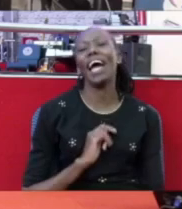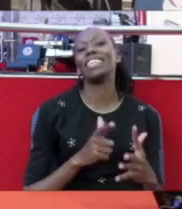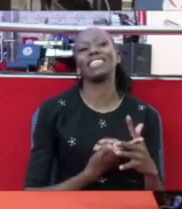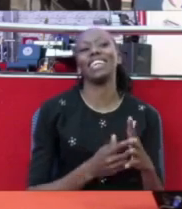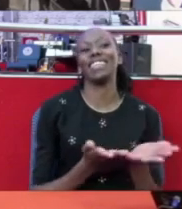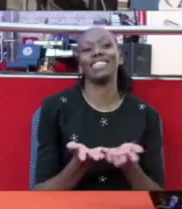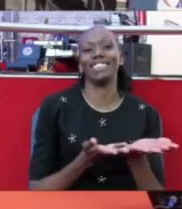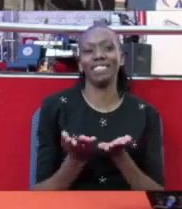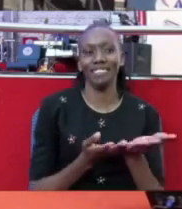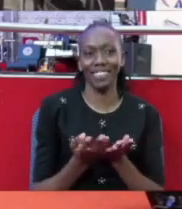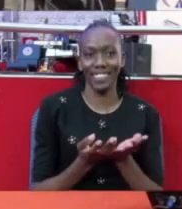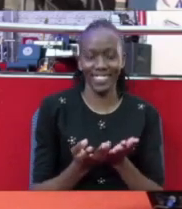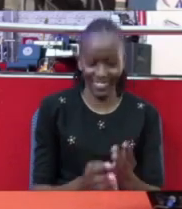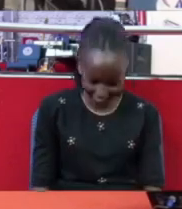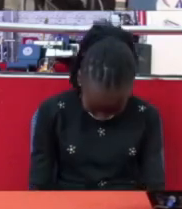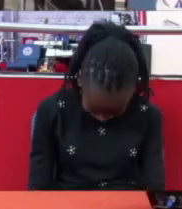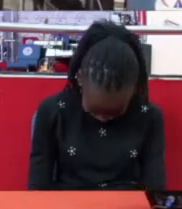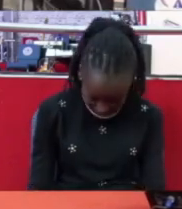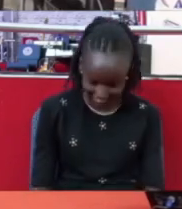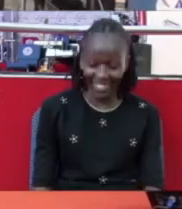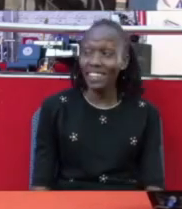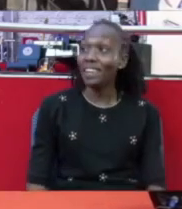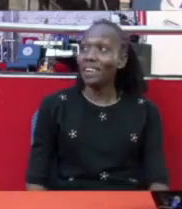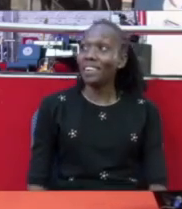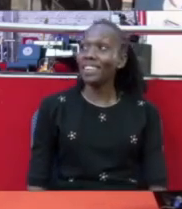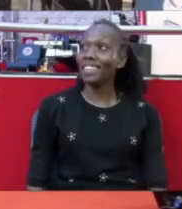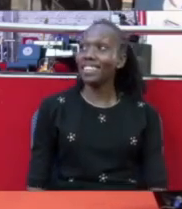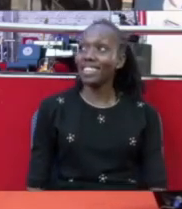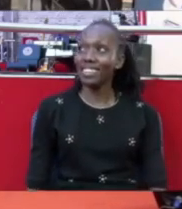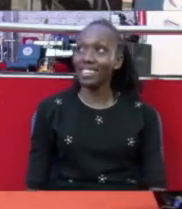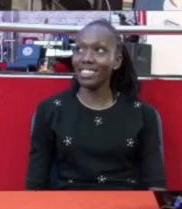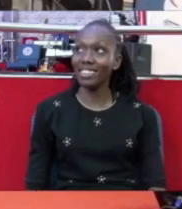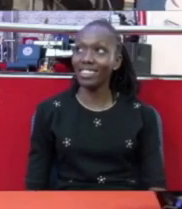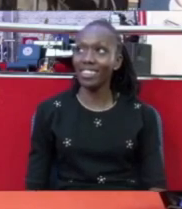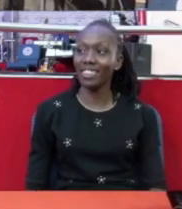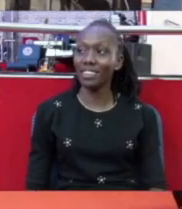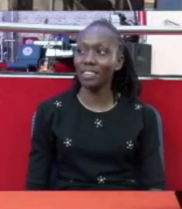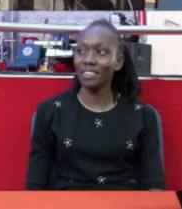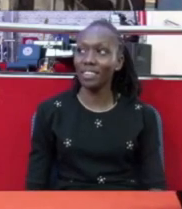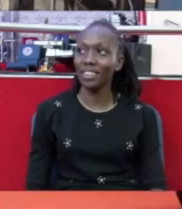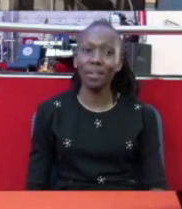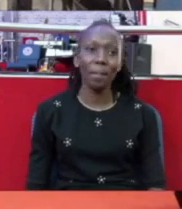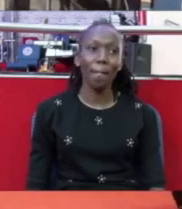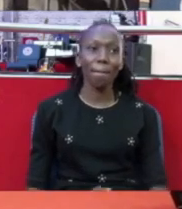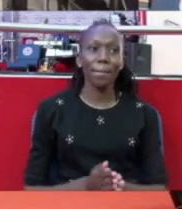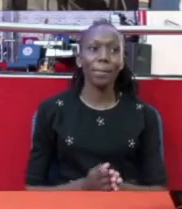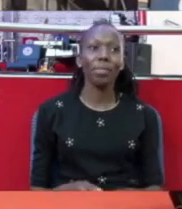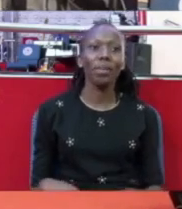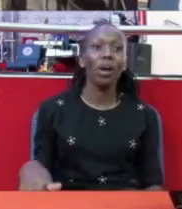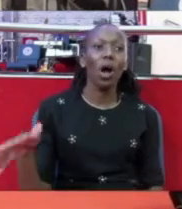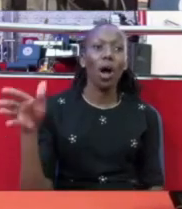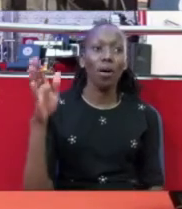A stewardship. Umilisi. The scriptures reveal to us that God owns